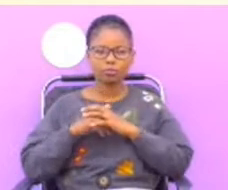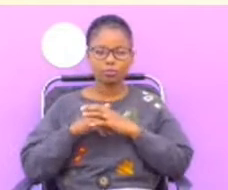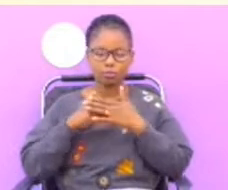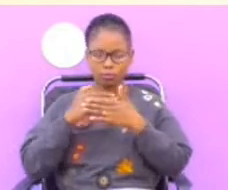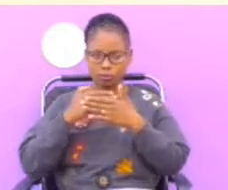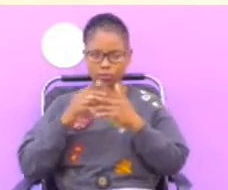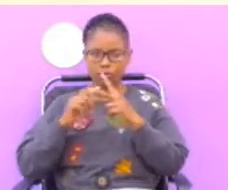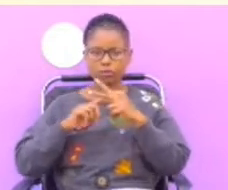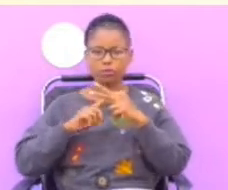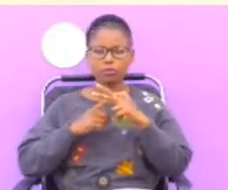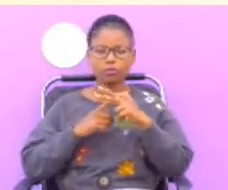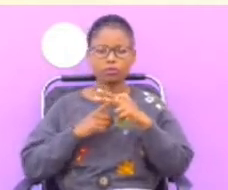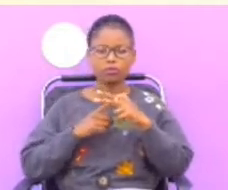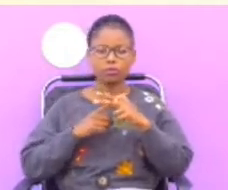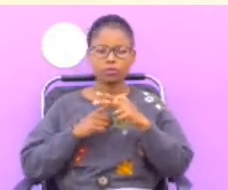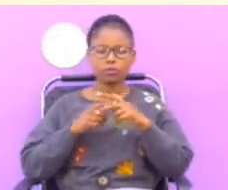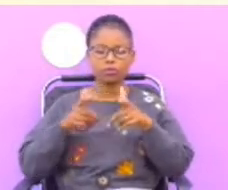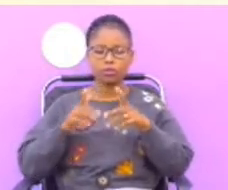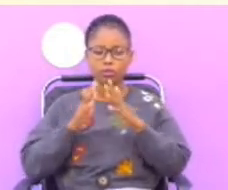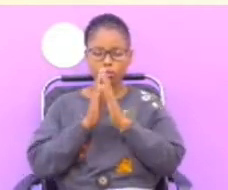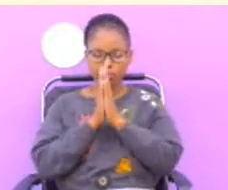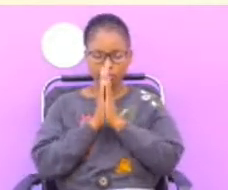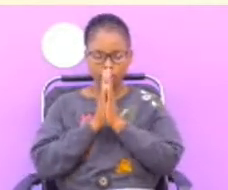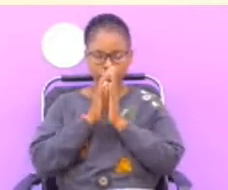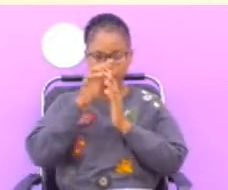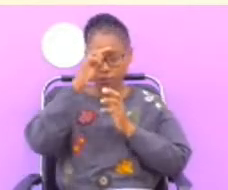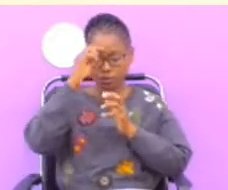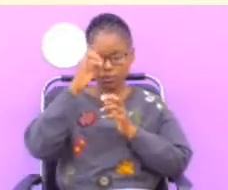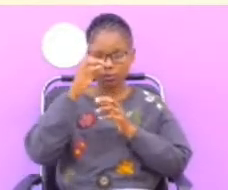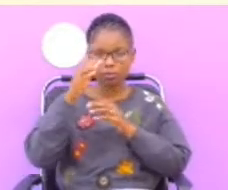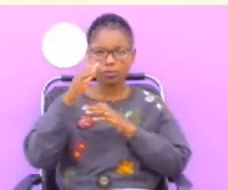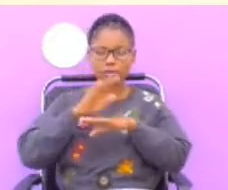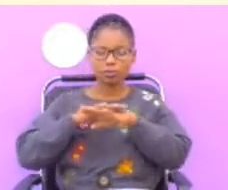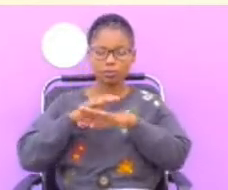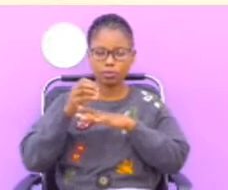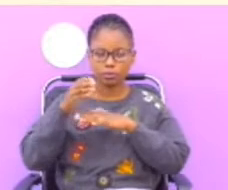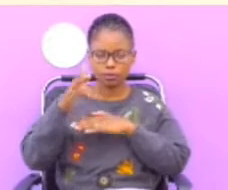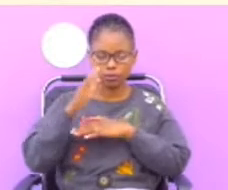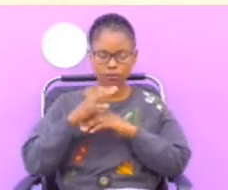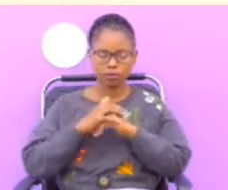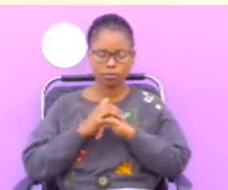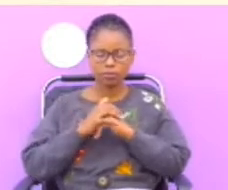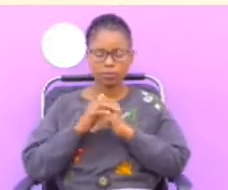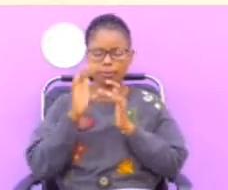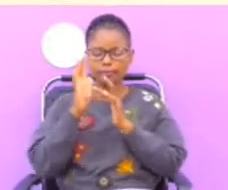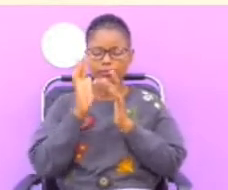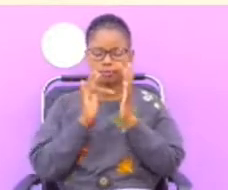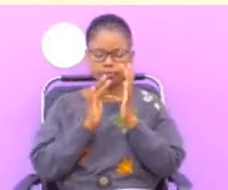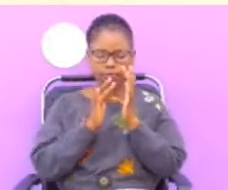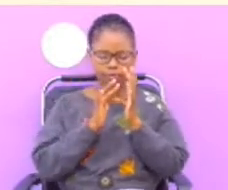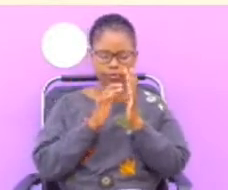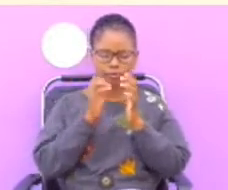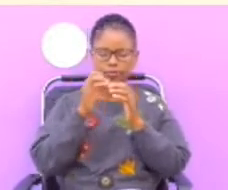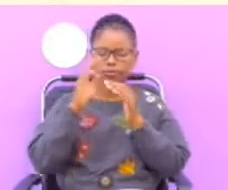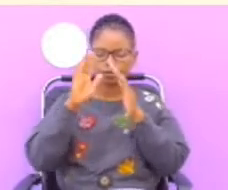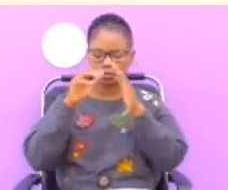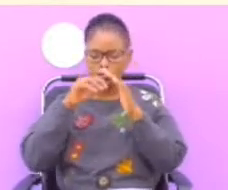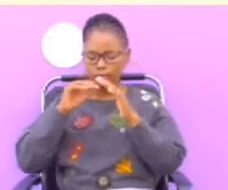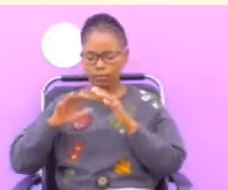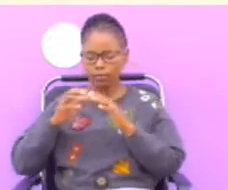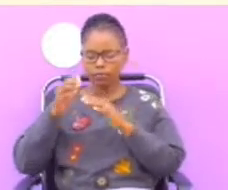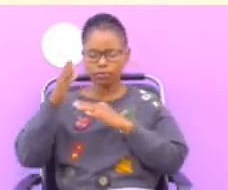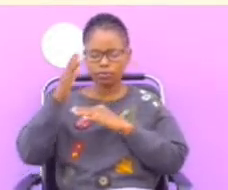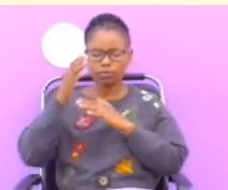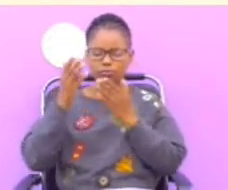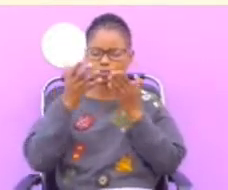ona ũrĩkũ, rekei tũhoe nĩ tondũ wa wega na ũtugi wa Ngai. Jesu mũrũ wa Ngai ũrĩa wĩ igũrũ mũno, nĩ